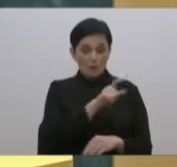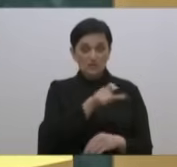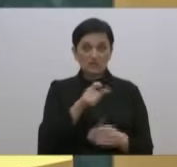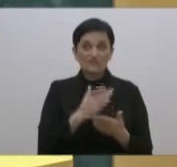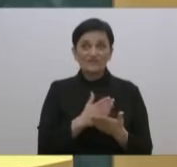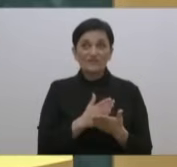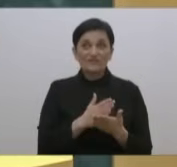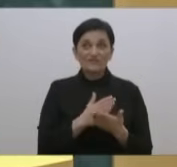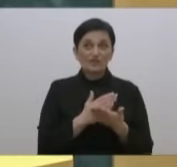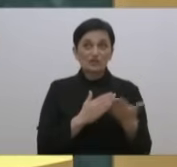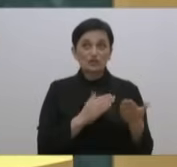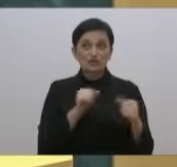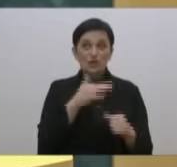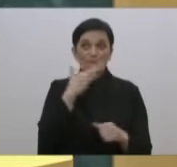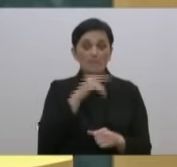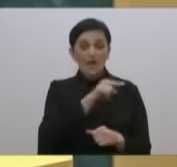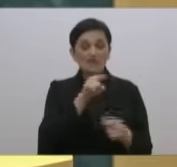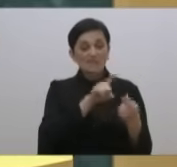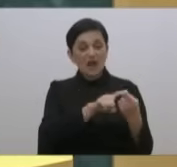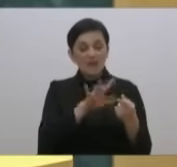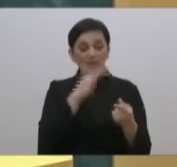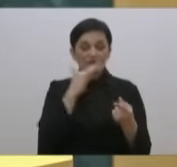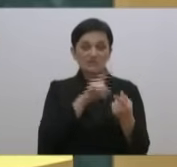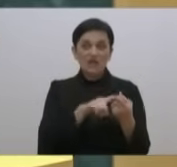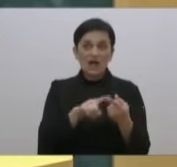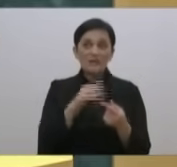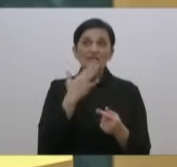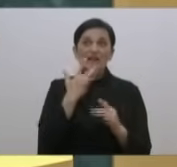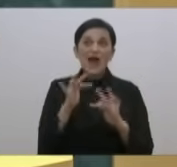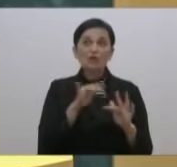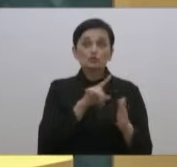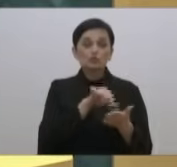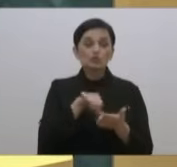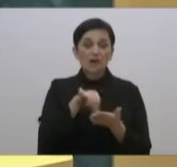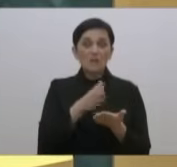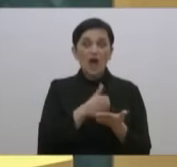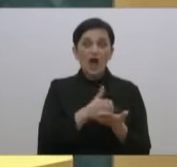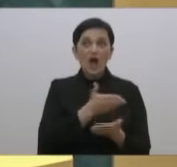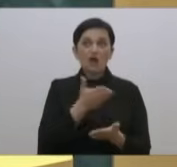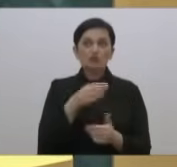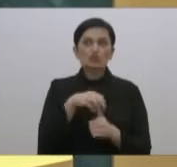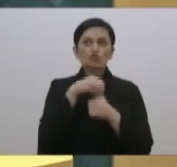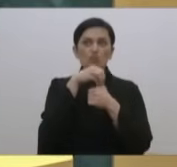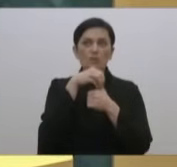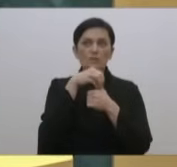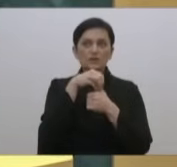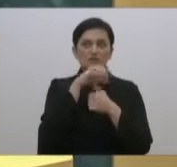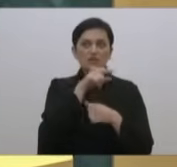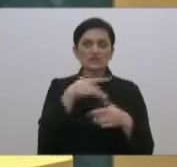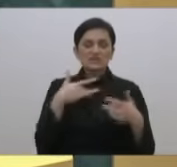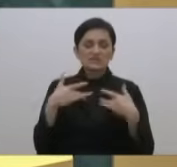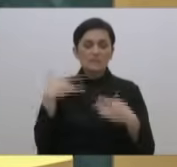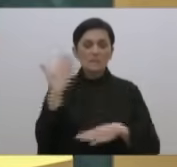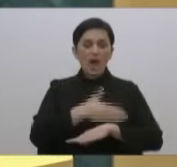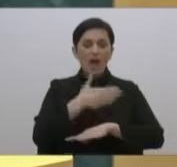ამბავში. შეიძლება აქ ბევრს არ ეხება, ბევრს ეხება. ნაცნობდროვის წარმომადგენლებიც არიან დომინანტები ამ ამბავში, ამ სპექტაკლში,